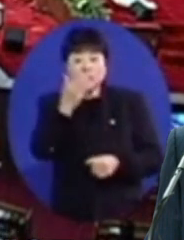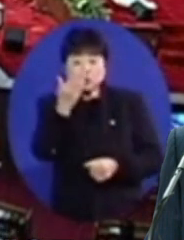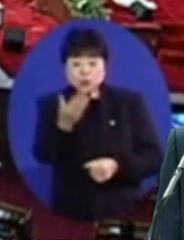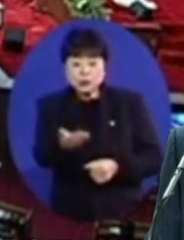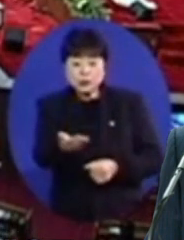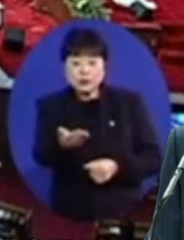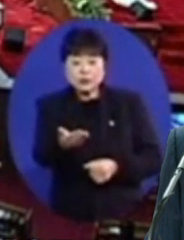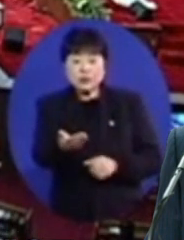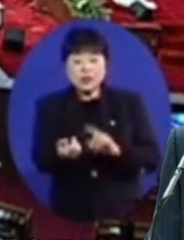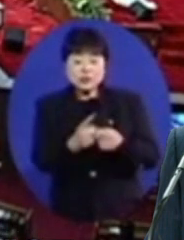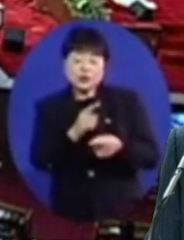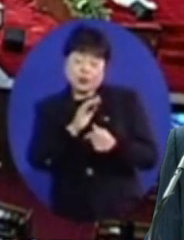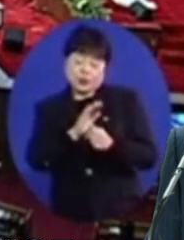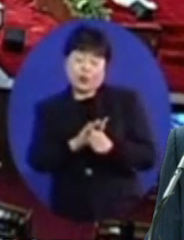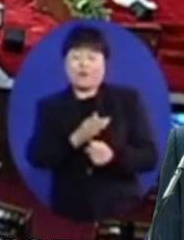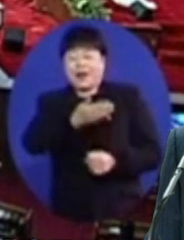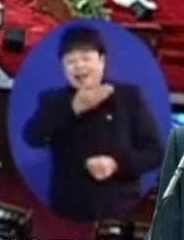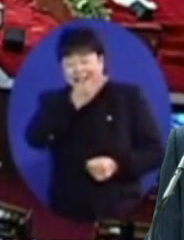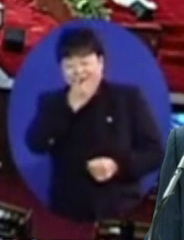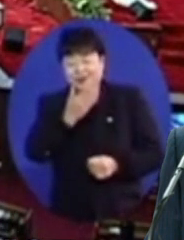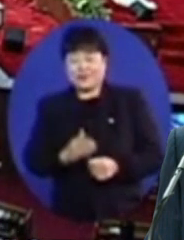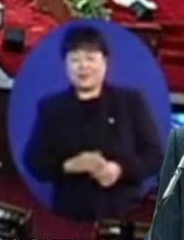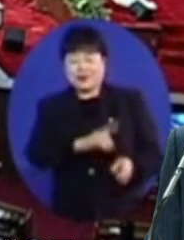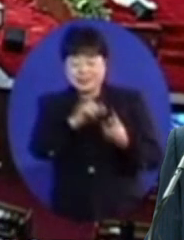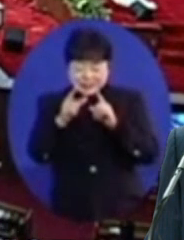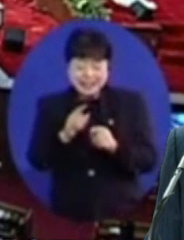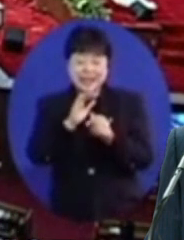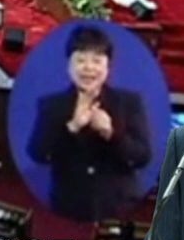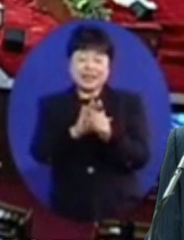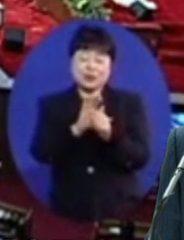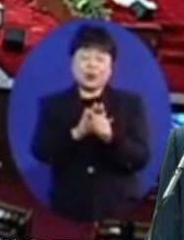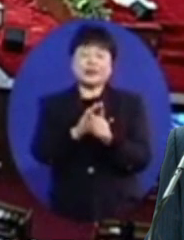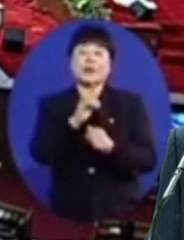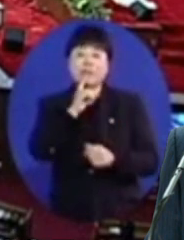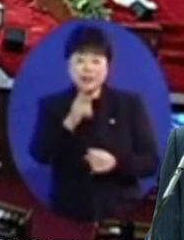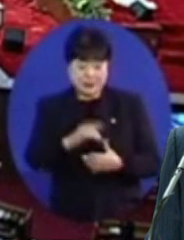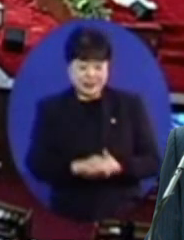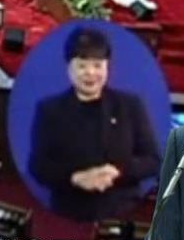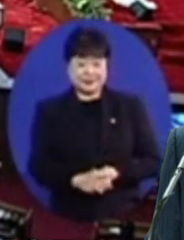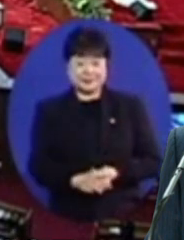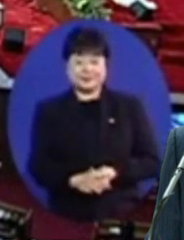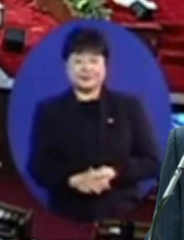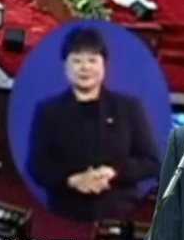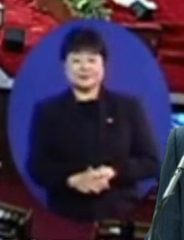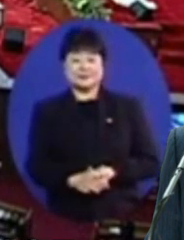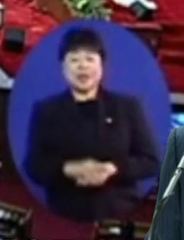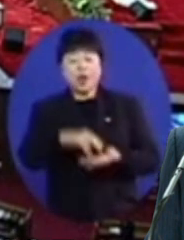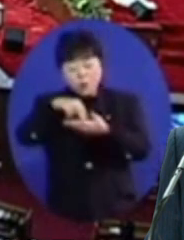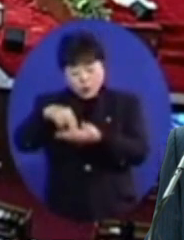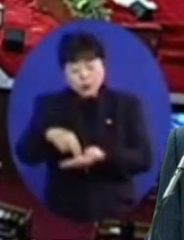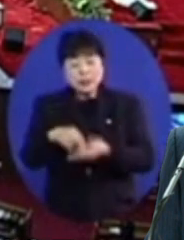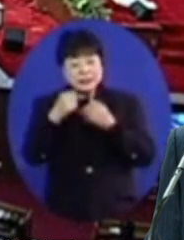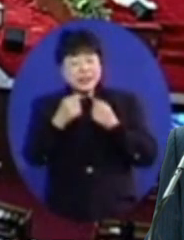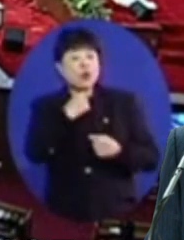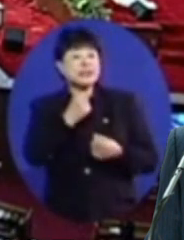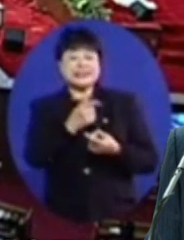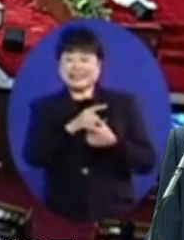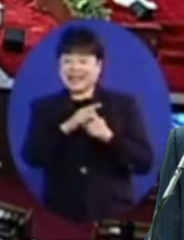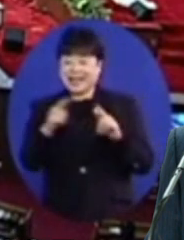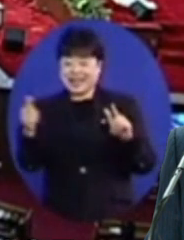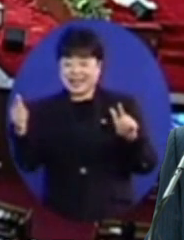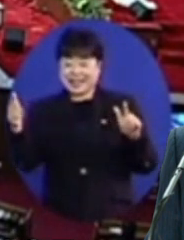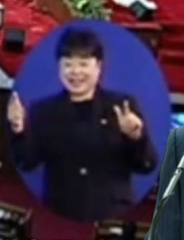우리는 서로 듣고 아끼며 살아가도록 받은 존재요 지어 받은 존재요 고독하게 살기를 원치 않습니다